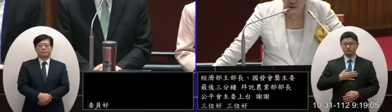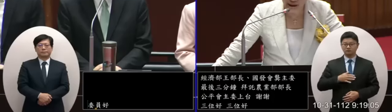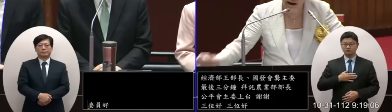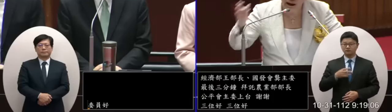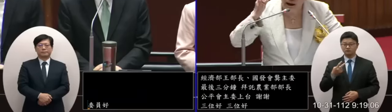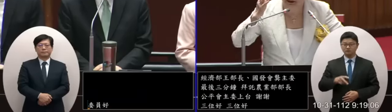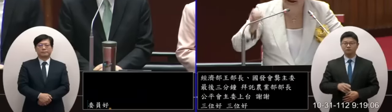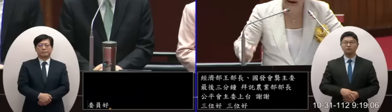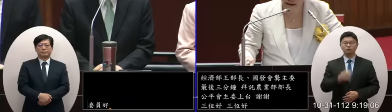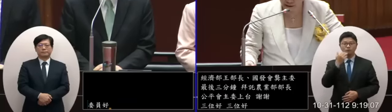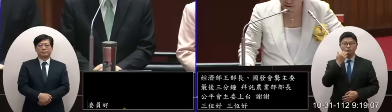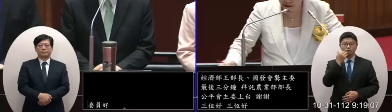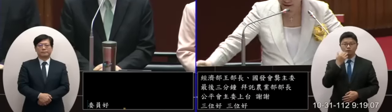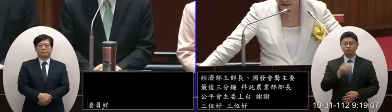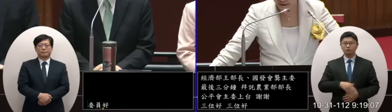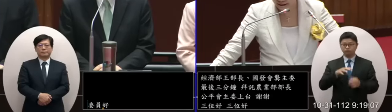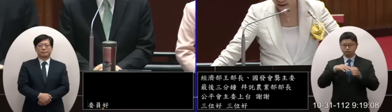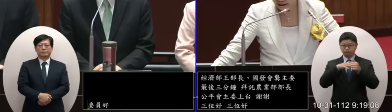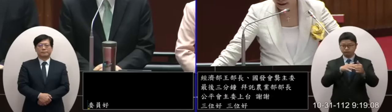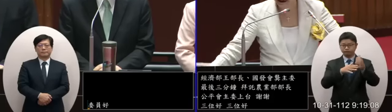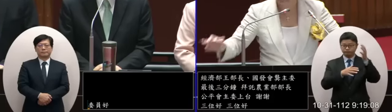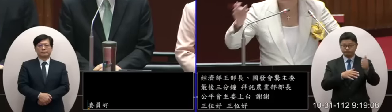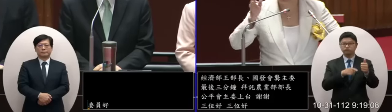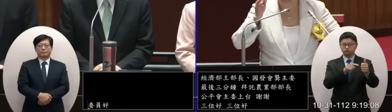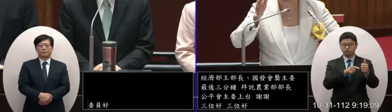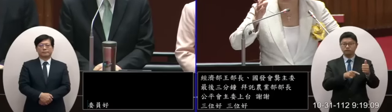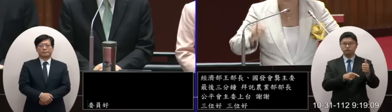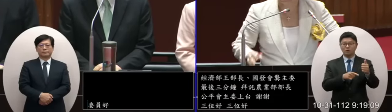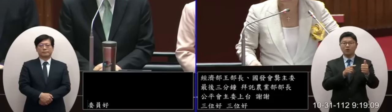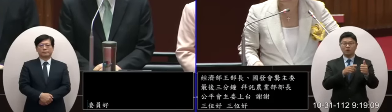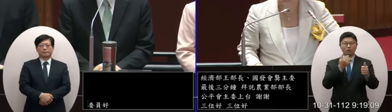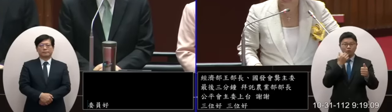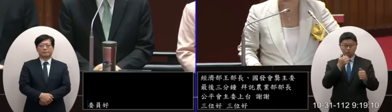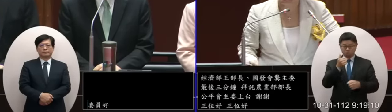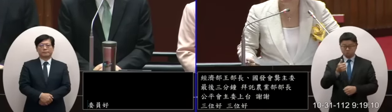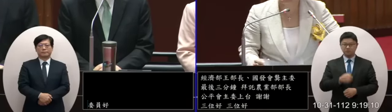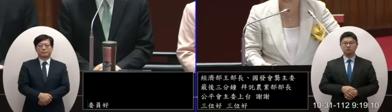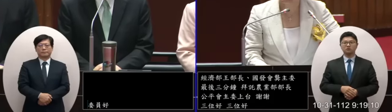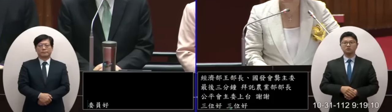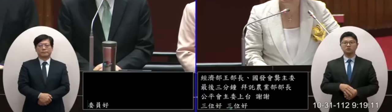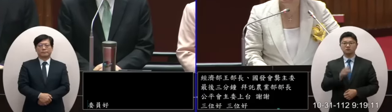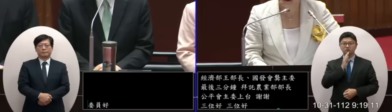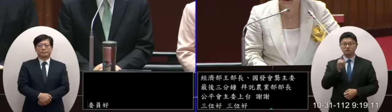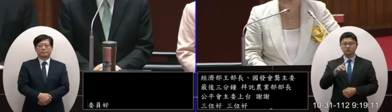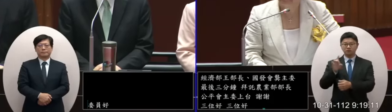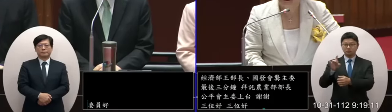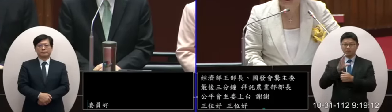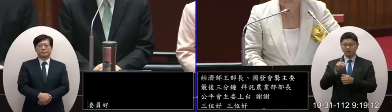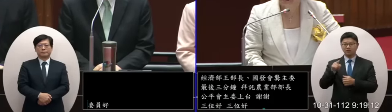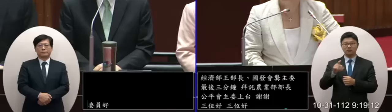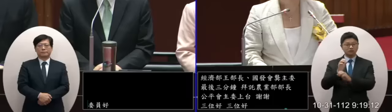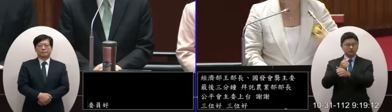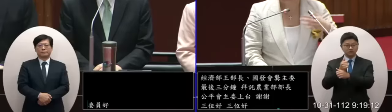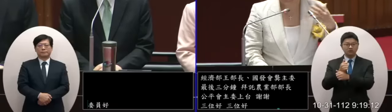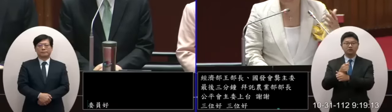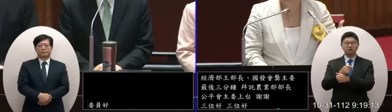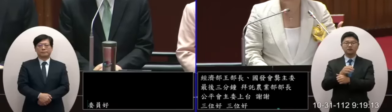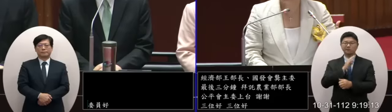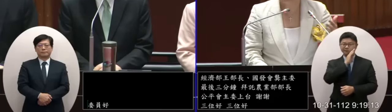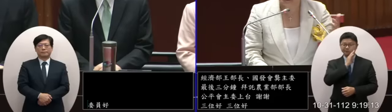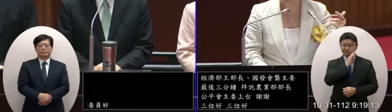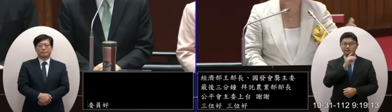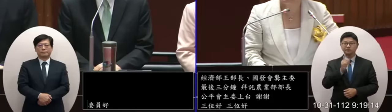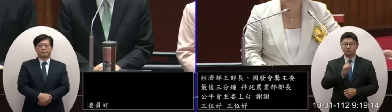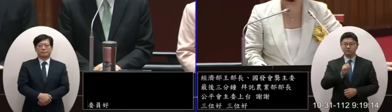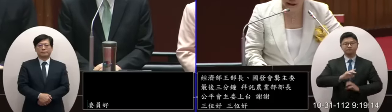道，就是说一个好的领导者呢，你必须要借鉴这个灰犀牛的这个经验，然后你才